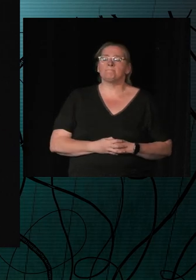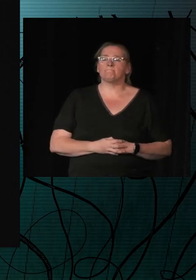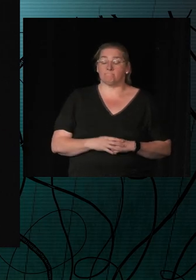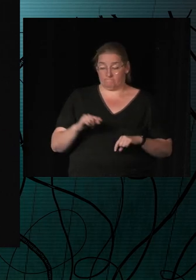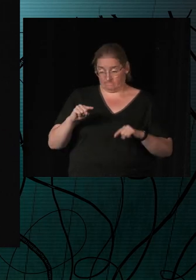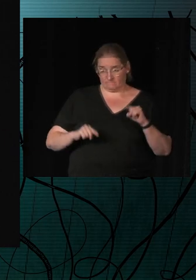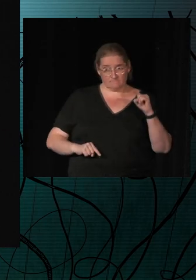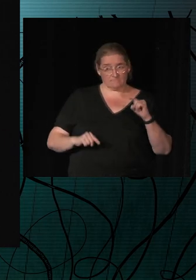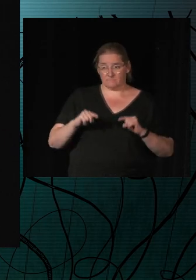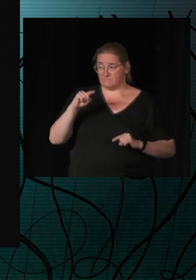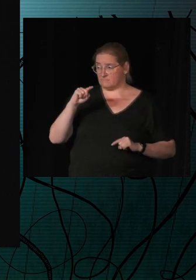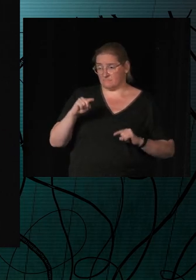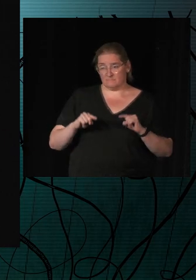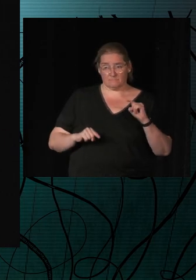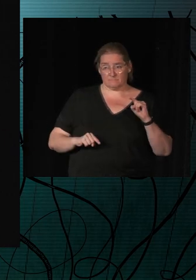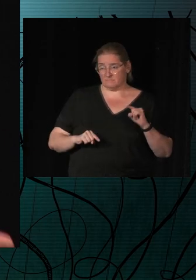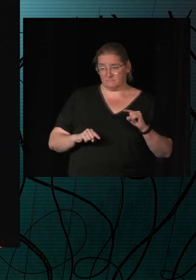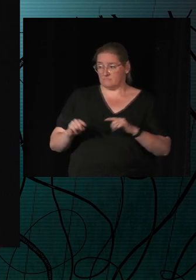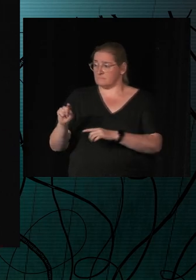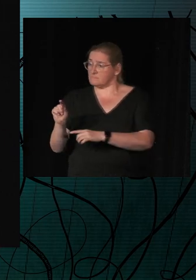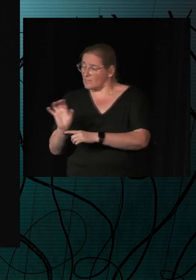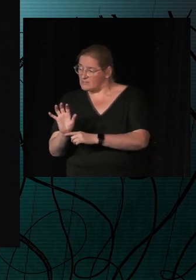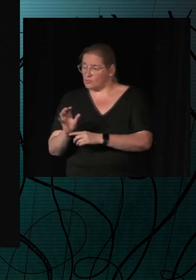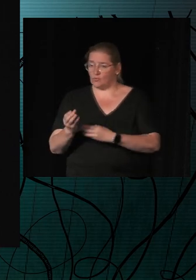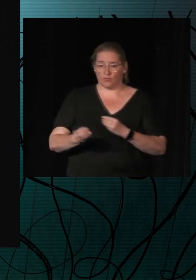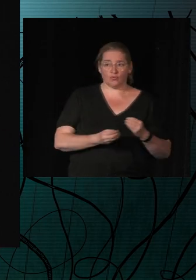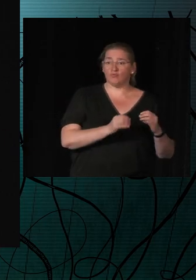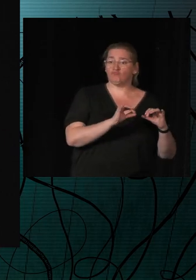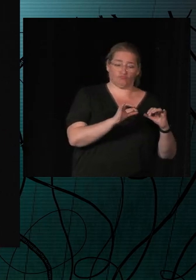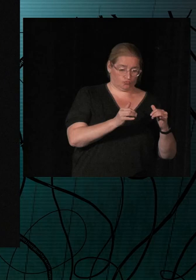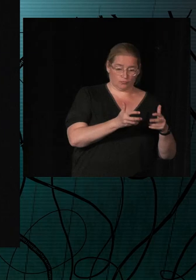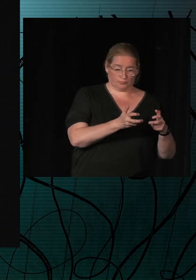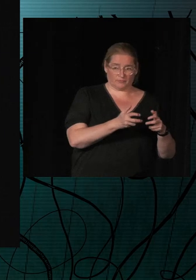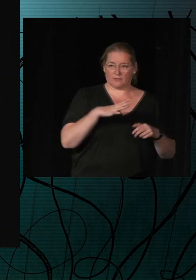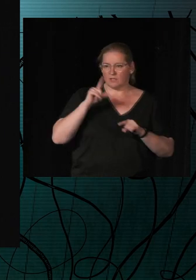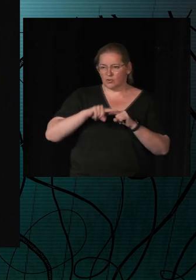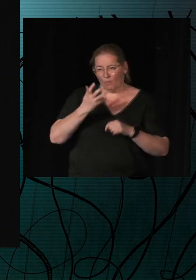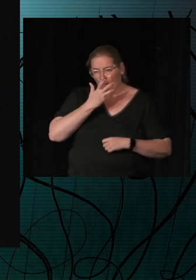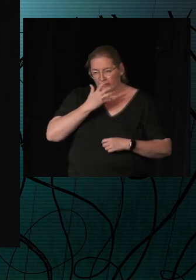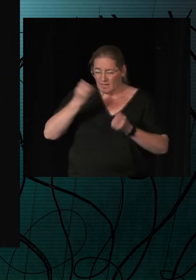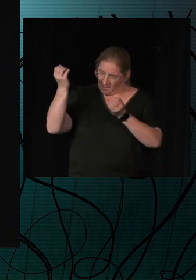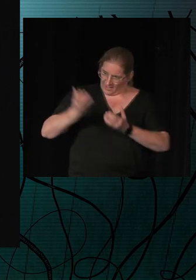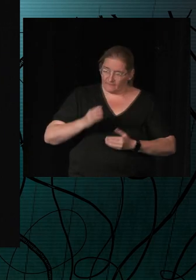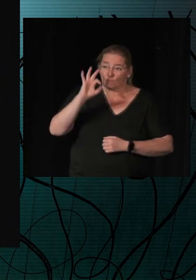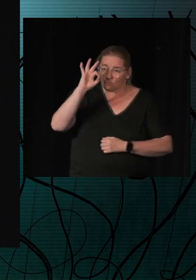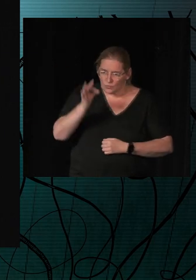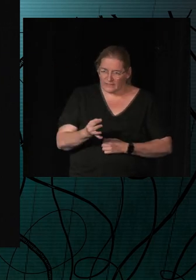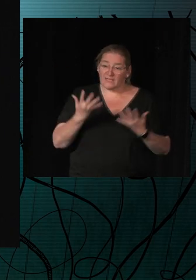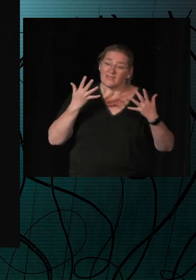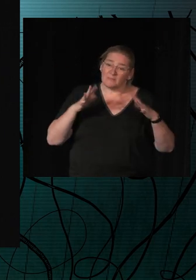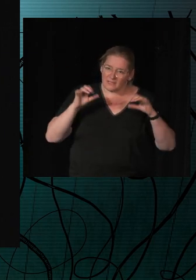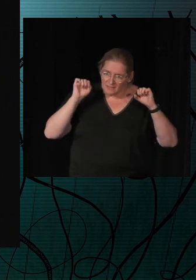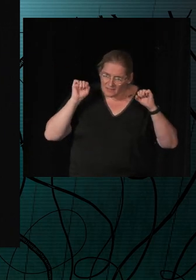parfois horribles souvent quand même dans les deux cas dans des jeux d'horreur comme dansen fait entrer l'accusé mais ça permet de